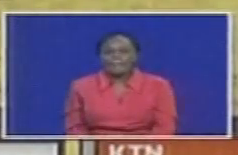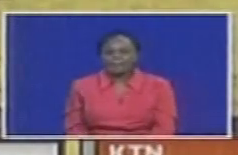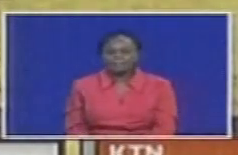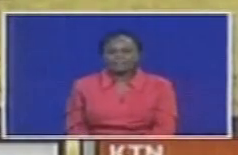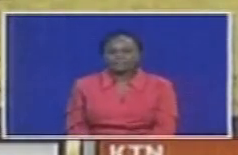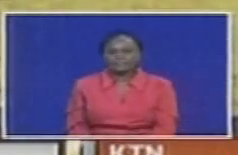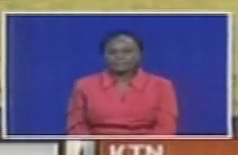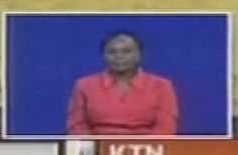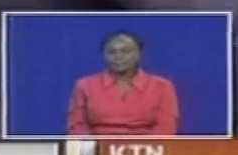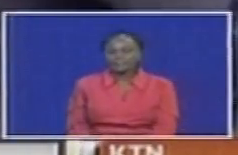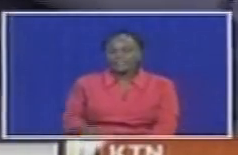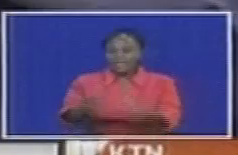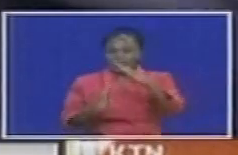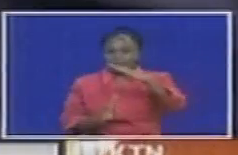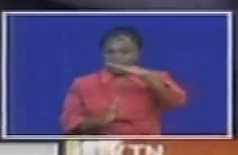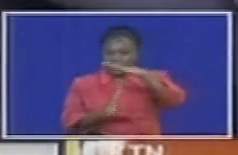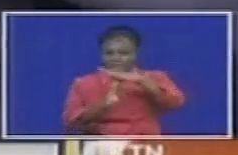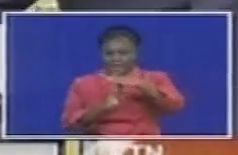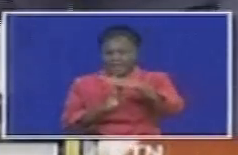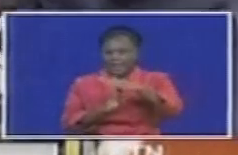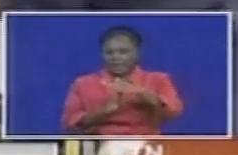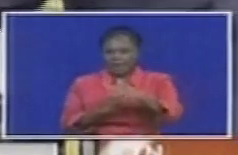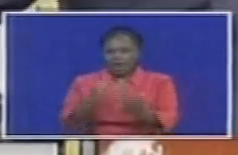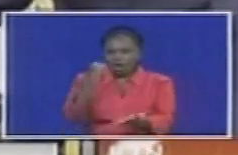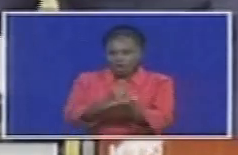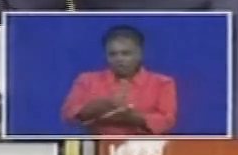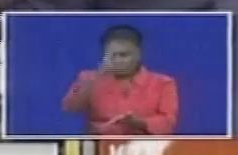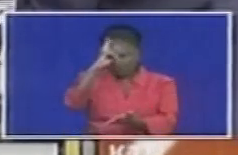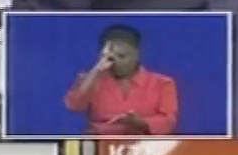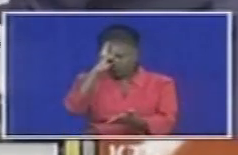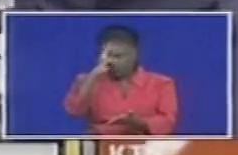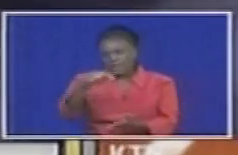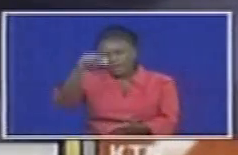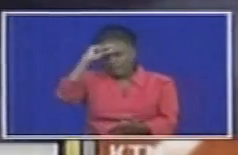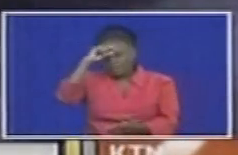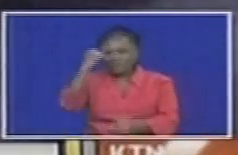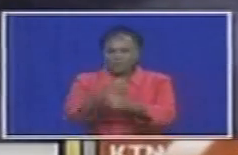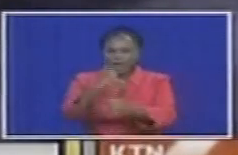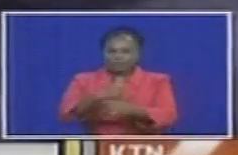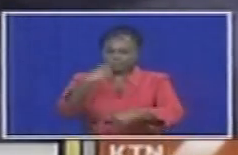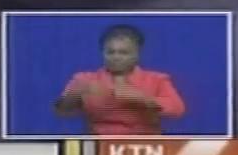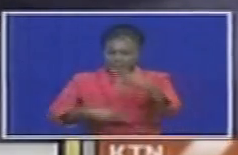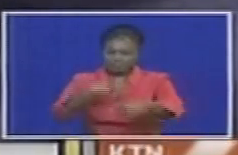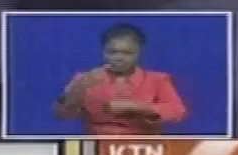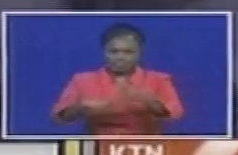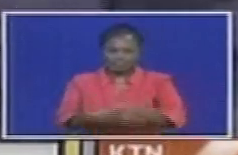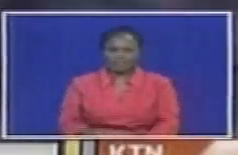Katika makao makuu ya polisi mjini Eldoret, mkono mrefu wa serikali ukifanya kazi yake.